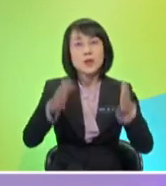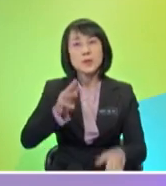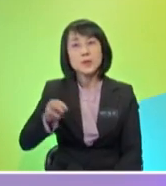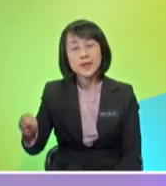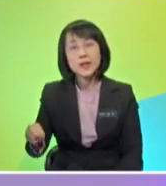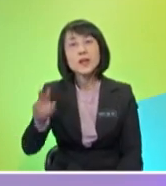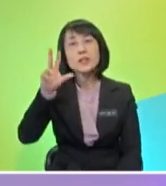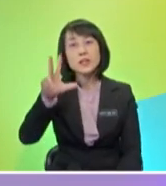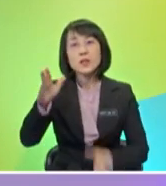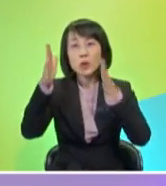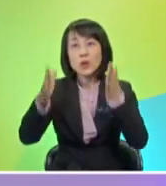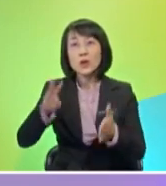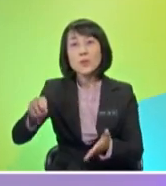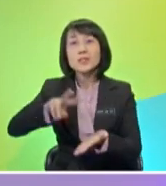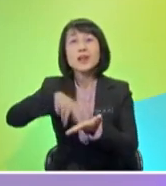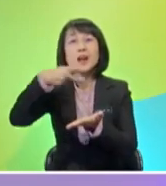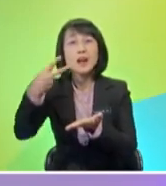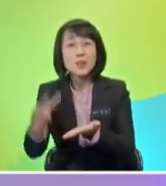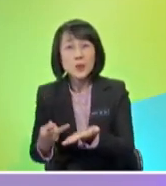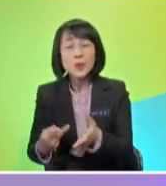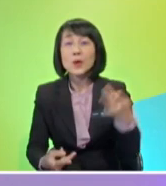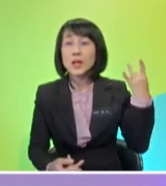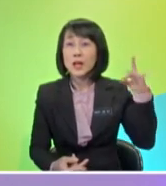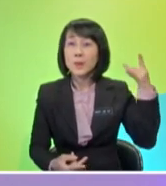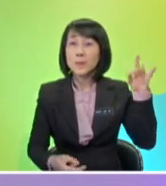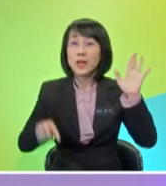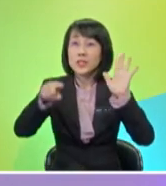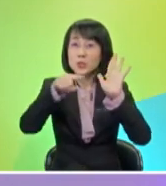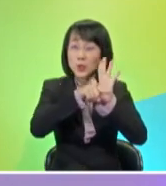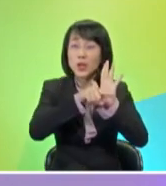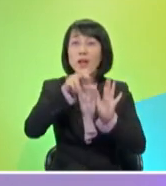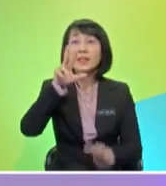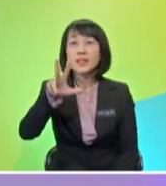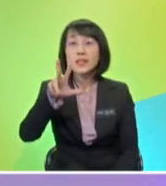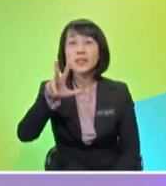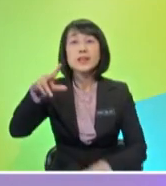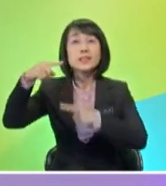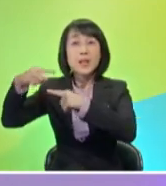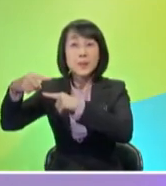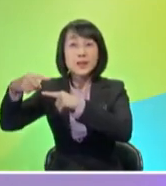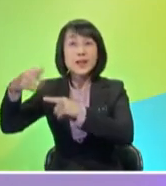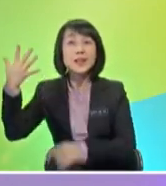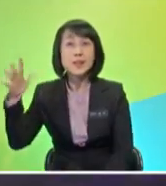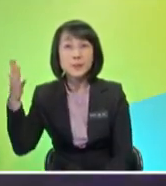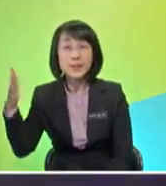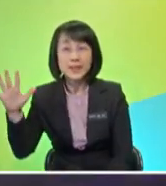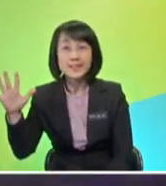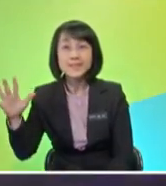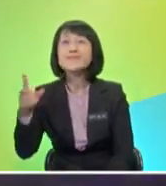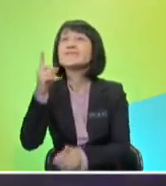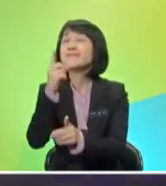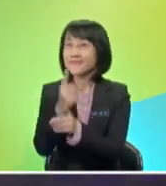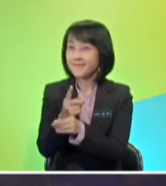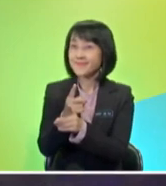katanya terjatuh. Jatuh. 18 tolak 3 sama dengan 15, cikgu. Betul.